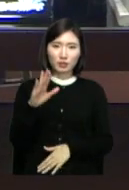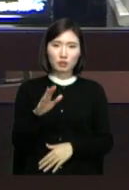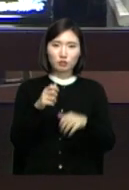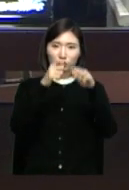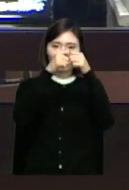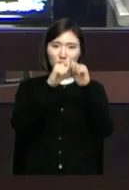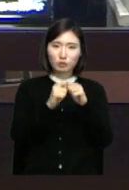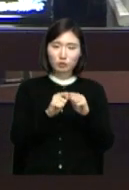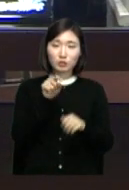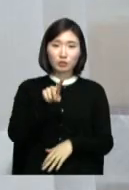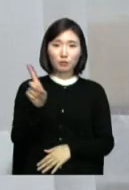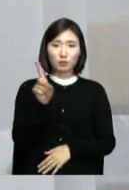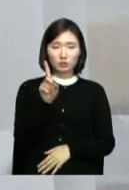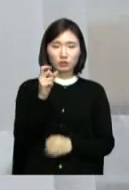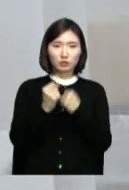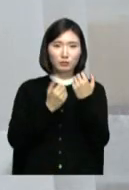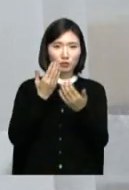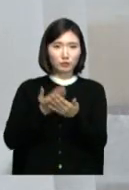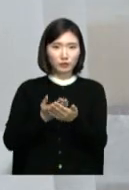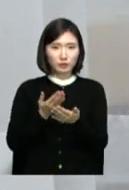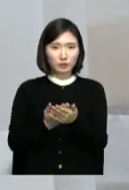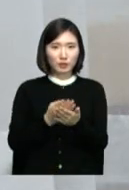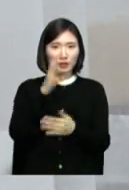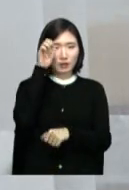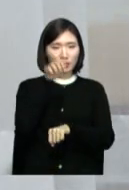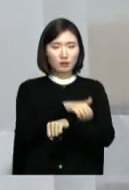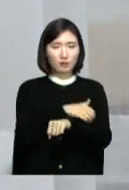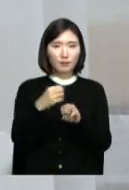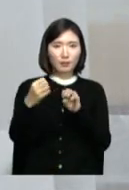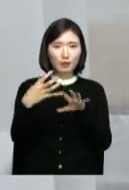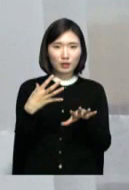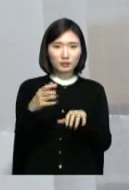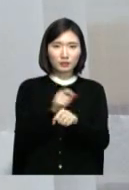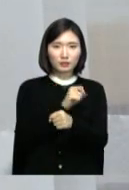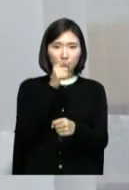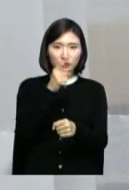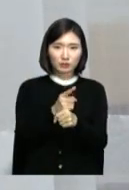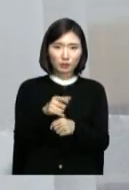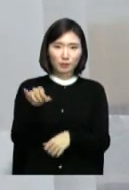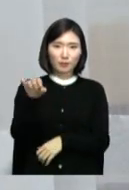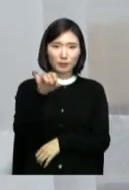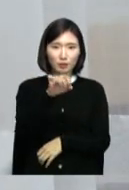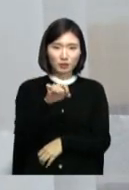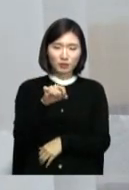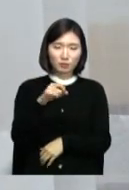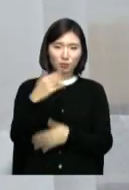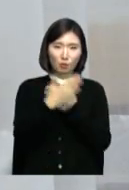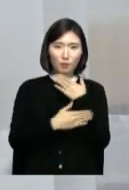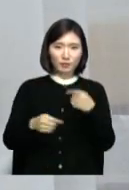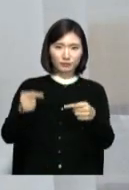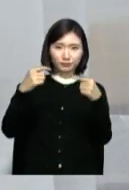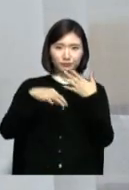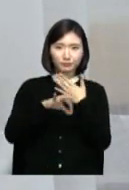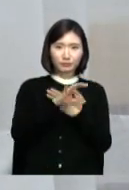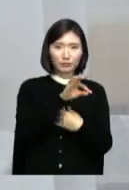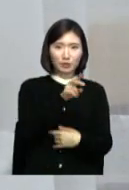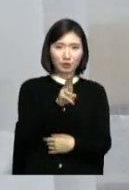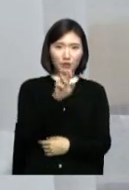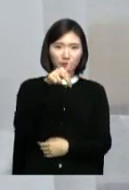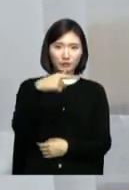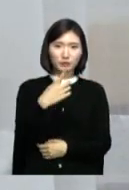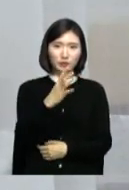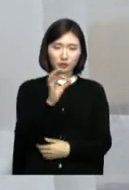알레르기 걸망은 무엇입니까네 그 알레르기 반응이라고 하는 어떤 특정한 항원이 몸에 들어오면 염증 반응을 일으키는 그